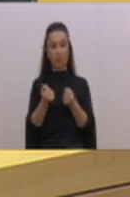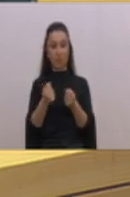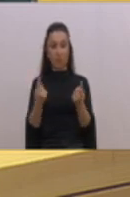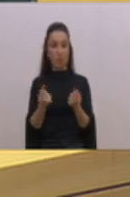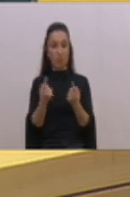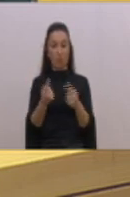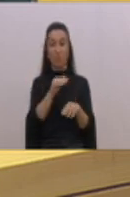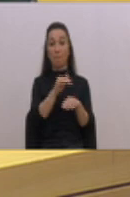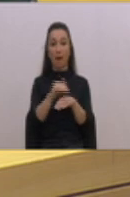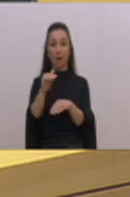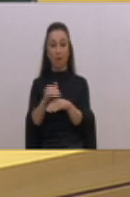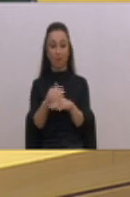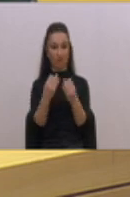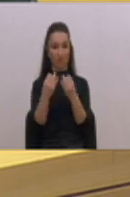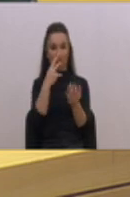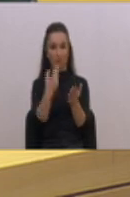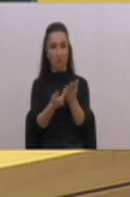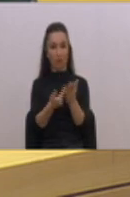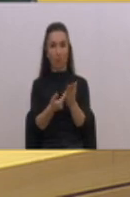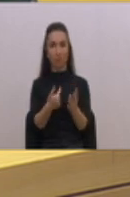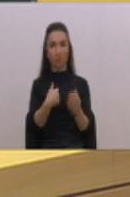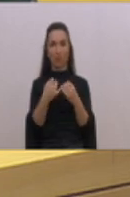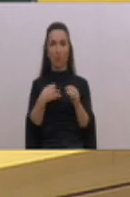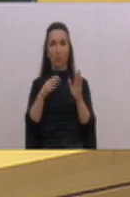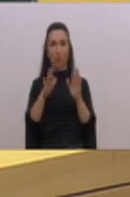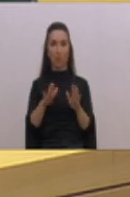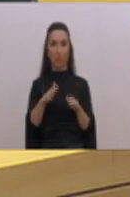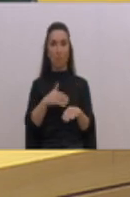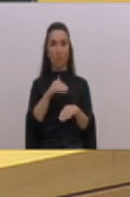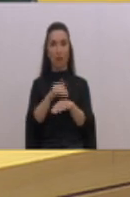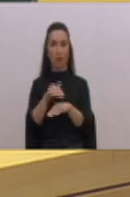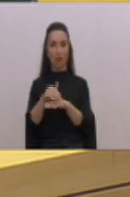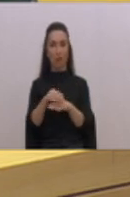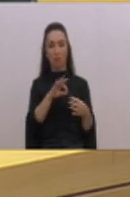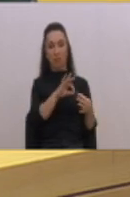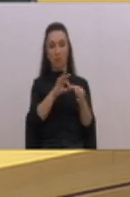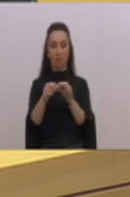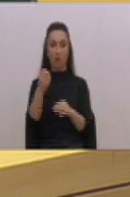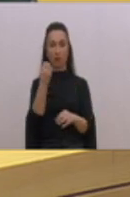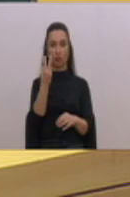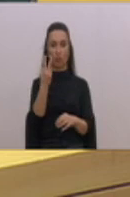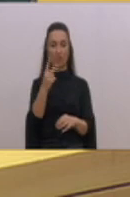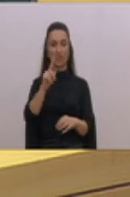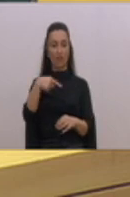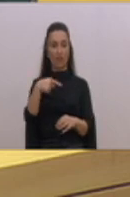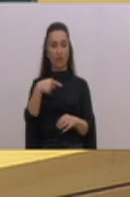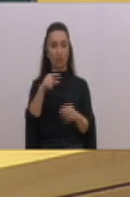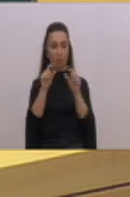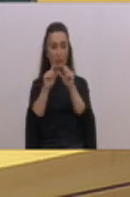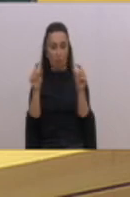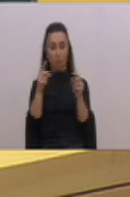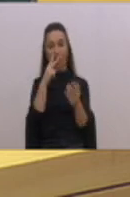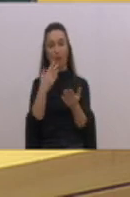უბრალოდ ფაქტებით ველაპარაკო. მე ვისაუბრებ მხოლოდ ფაქტებით და მივყვები 12 სავალდებულო პუნქტს და